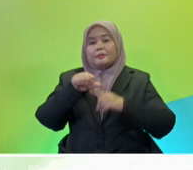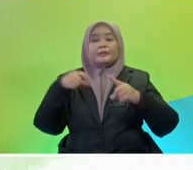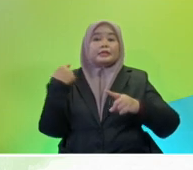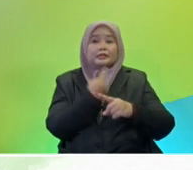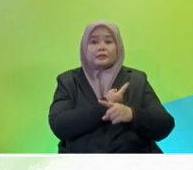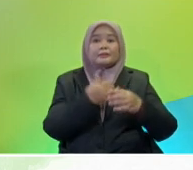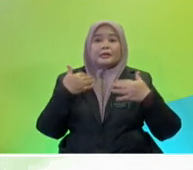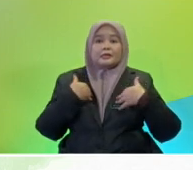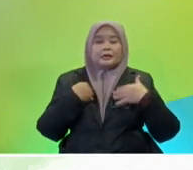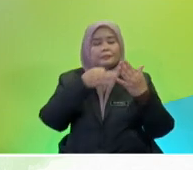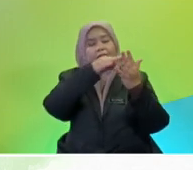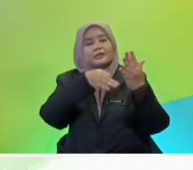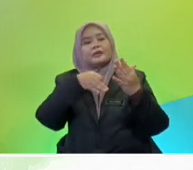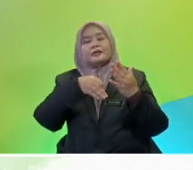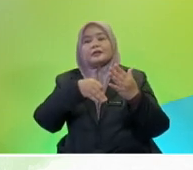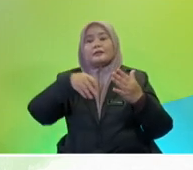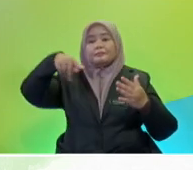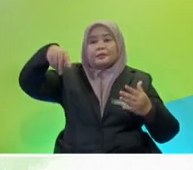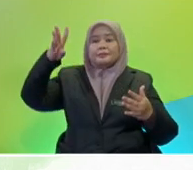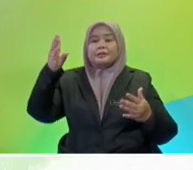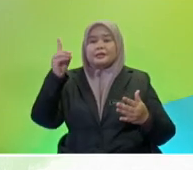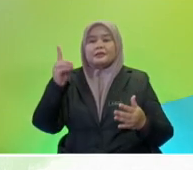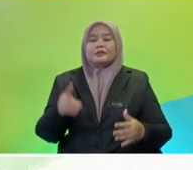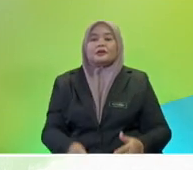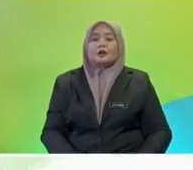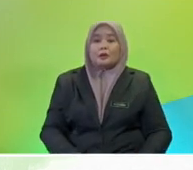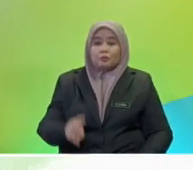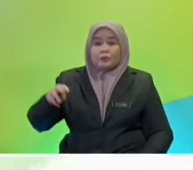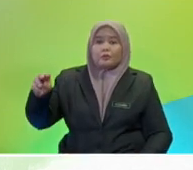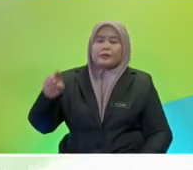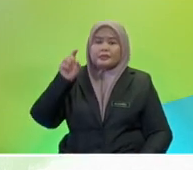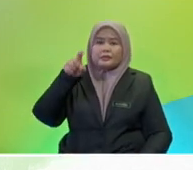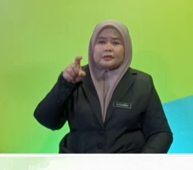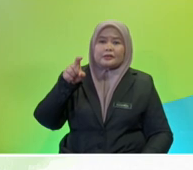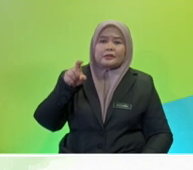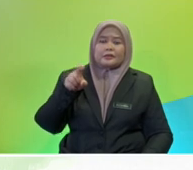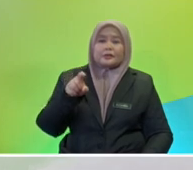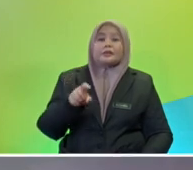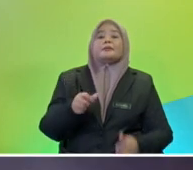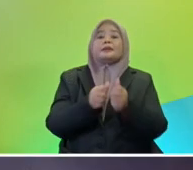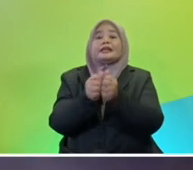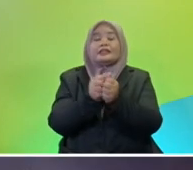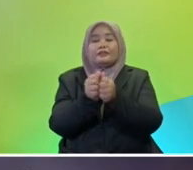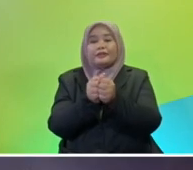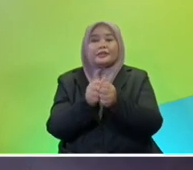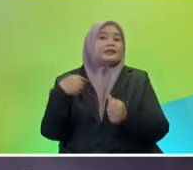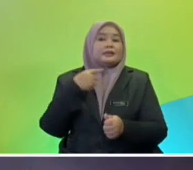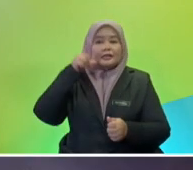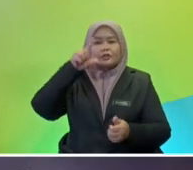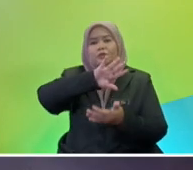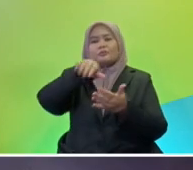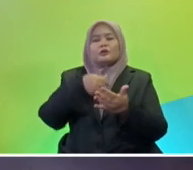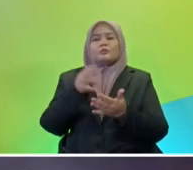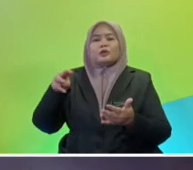mengadukan petasan ini murid-murid sepatunya adalah pembelajar aktif dan kita lihat semua